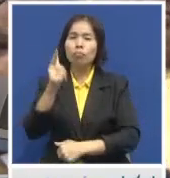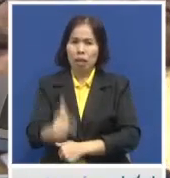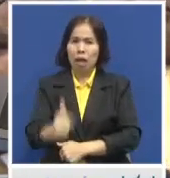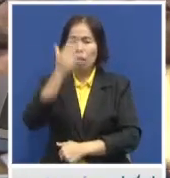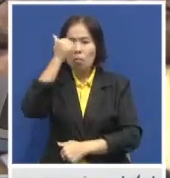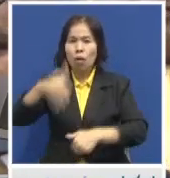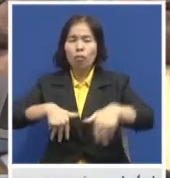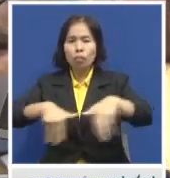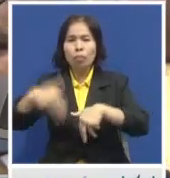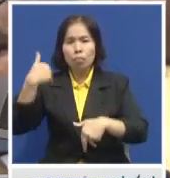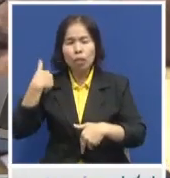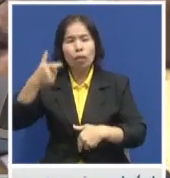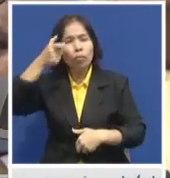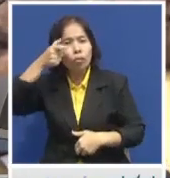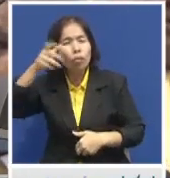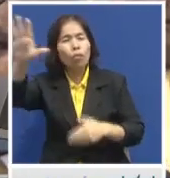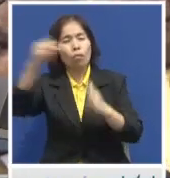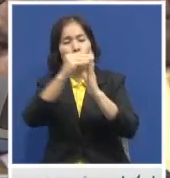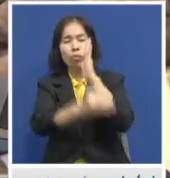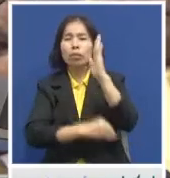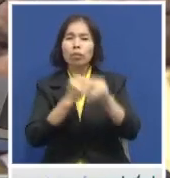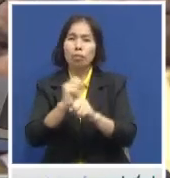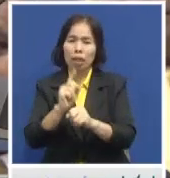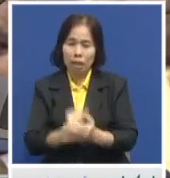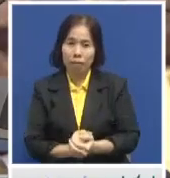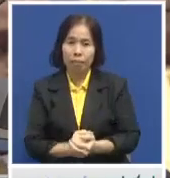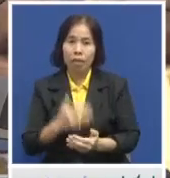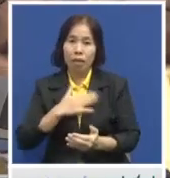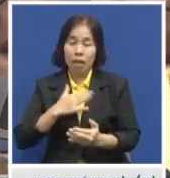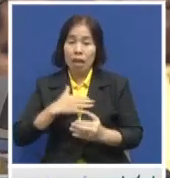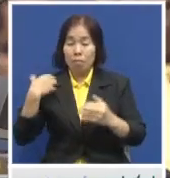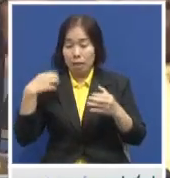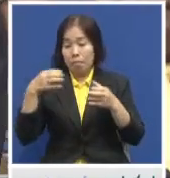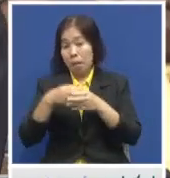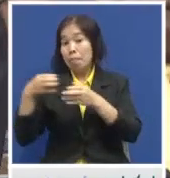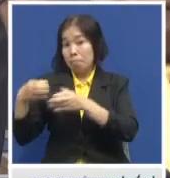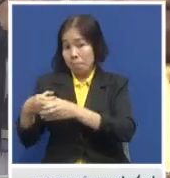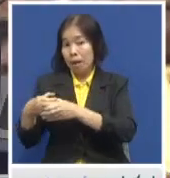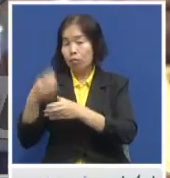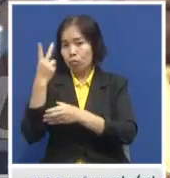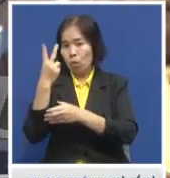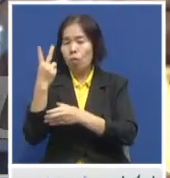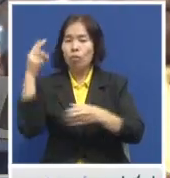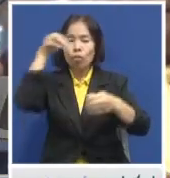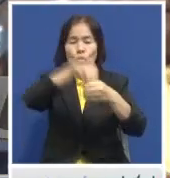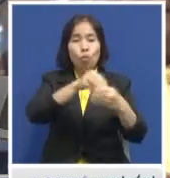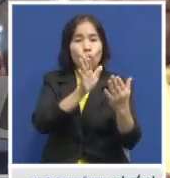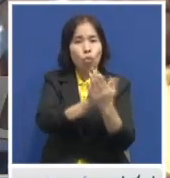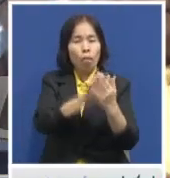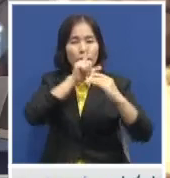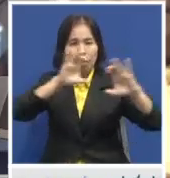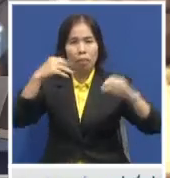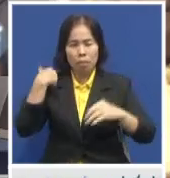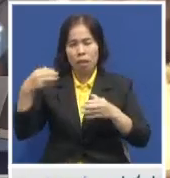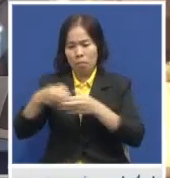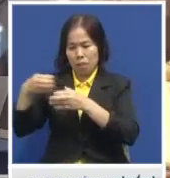อยู่ในกลุ่มที่เราอาจจะขอเรียกว่าชนชั้นกลางพรรคร่วมรัฐบาลอย่างน้อย2พรรคได้มีนโยบายให้คำมั่นสัญญากับพี่น้องประชา